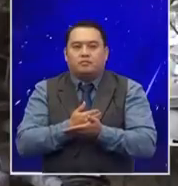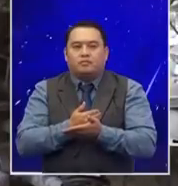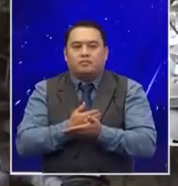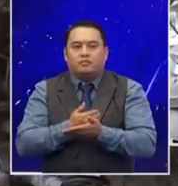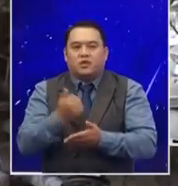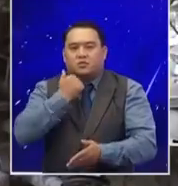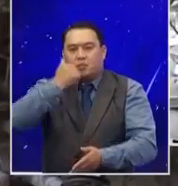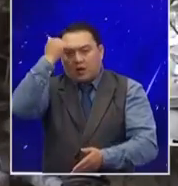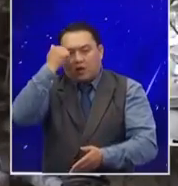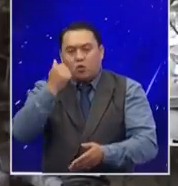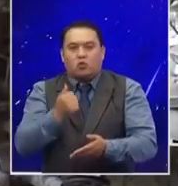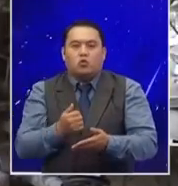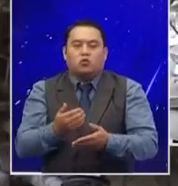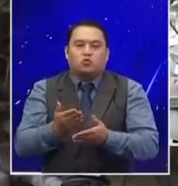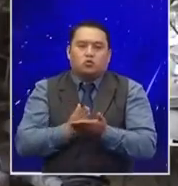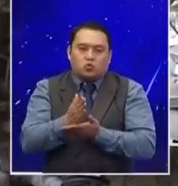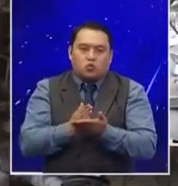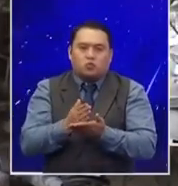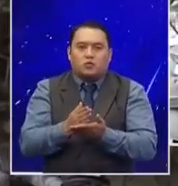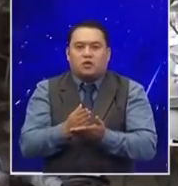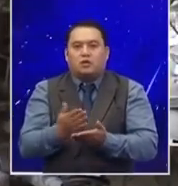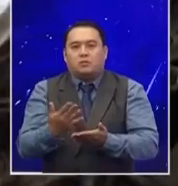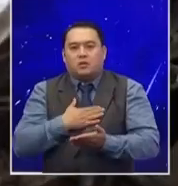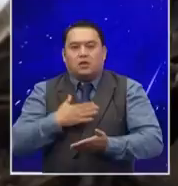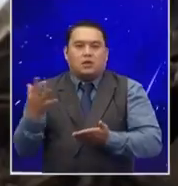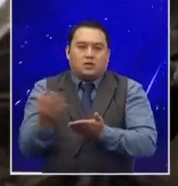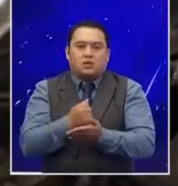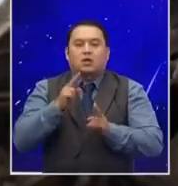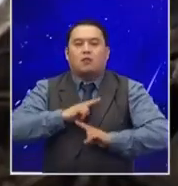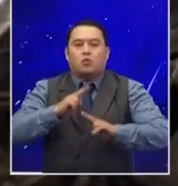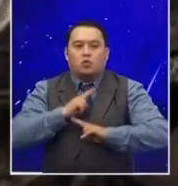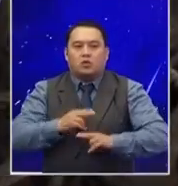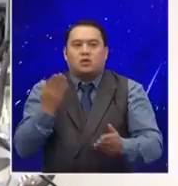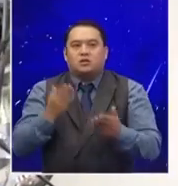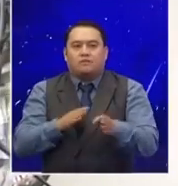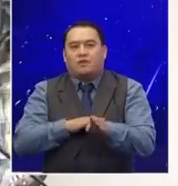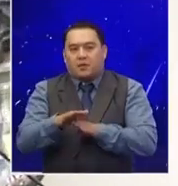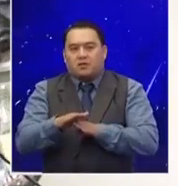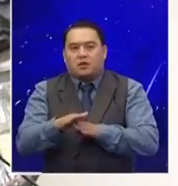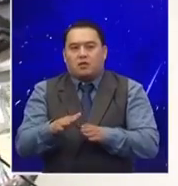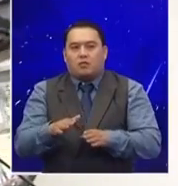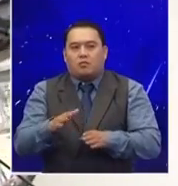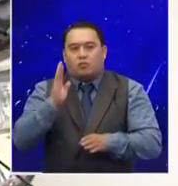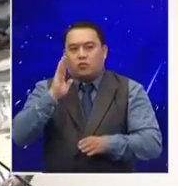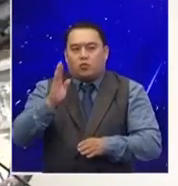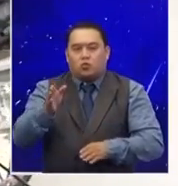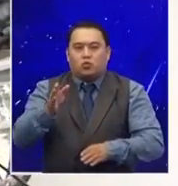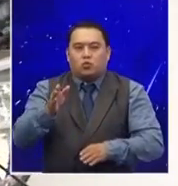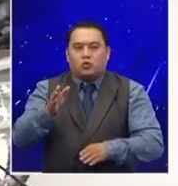газель. Спасибо пробации, что меня устроили на работу. Сейчас исправился, больше в дальнейшем